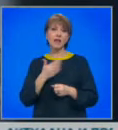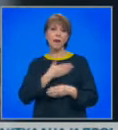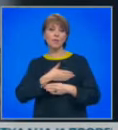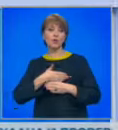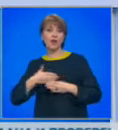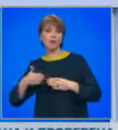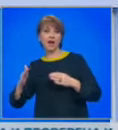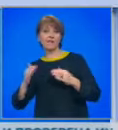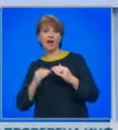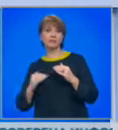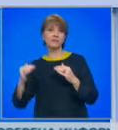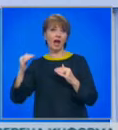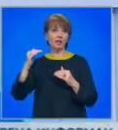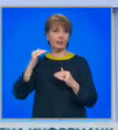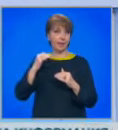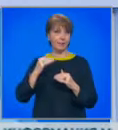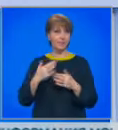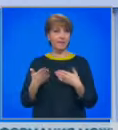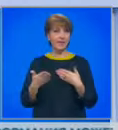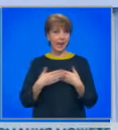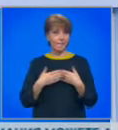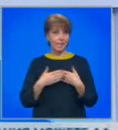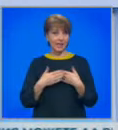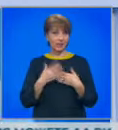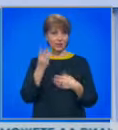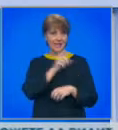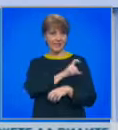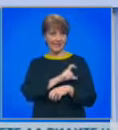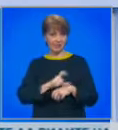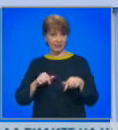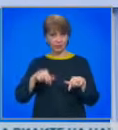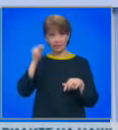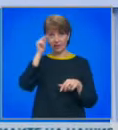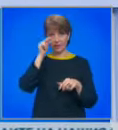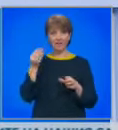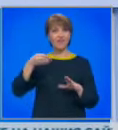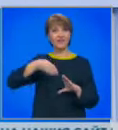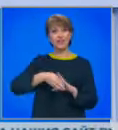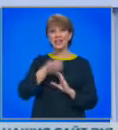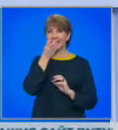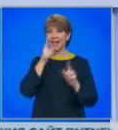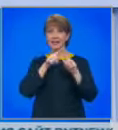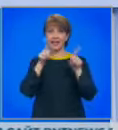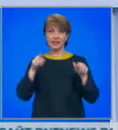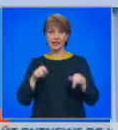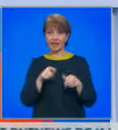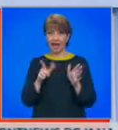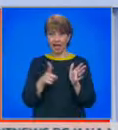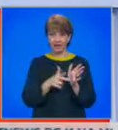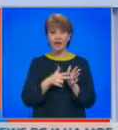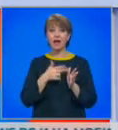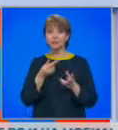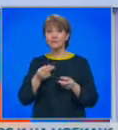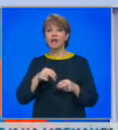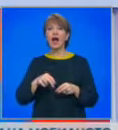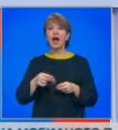расте. У нас близо 3 седмици след въвеждането на зелените сертификати, оборотите на ресторантите и